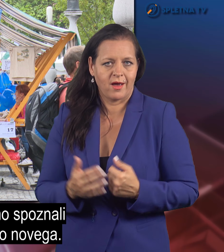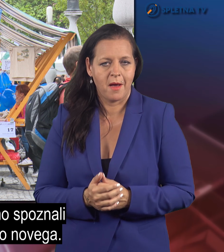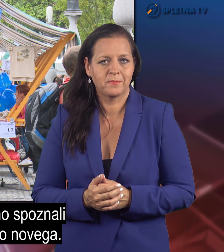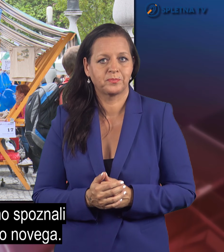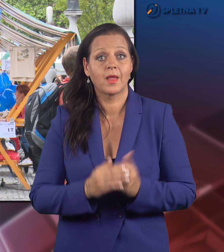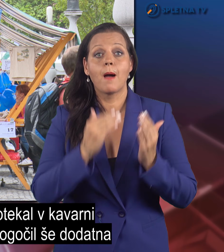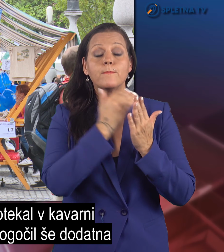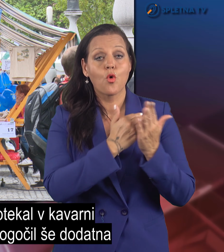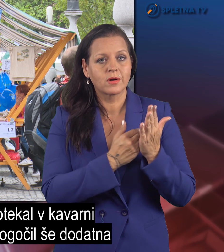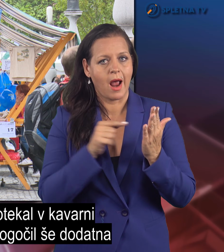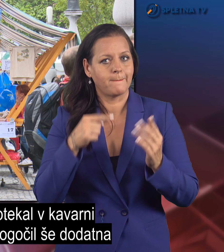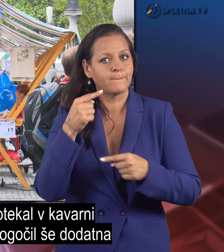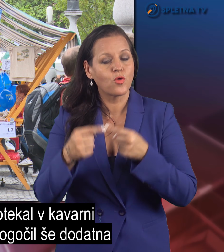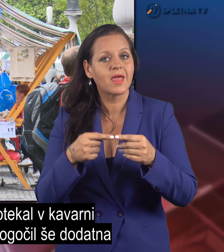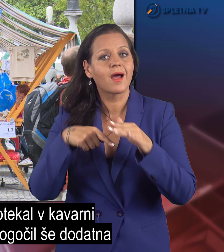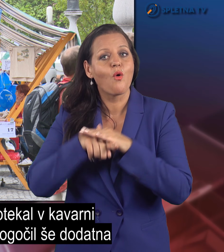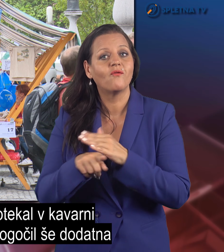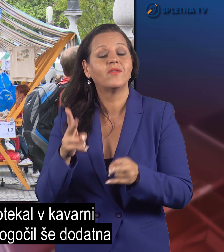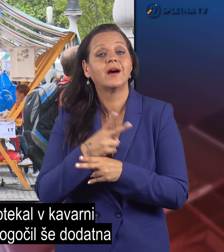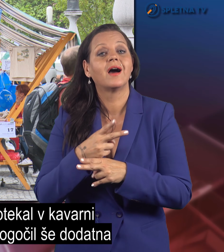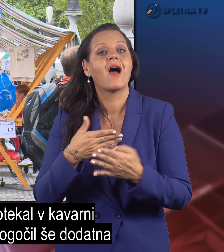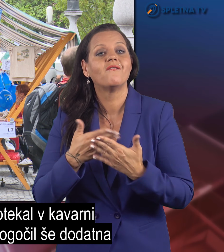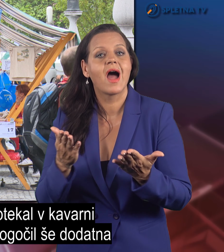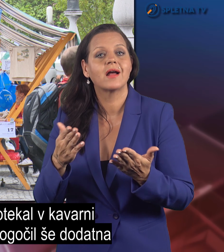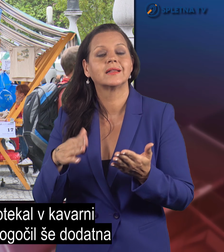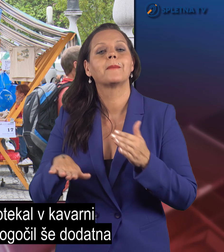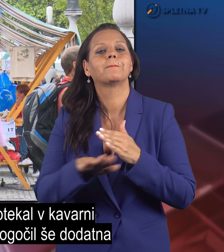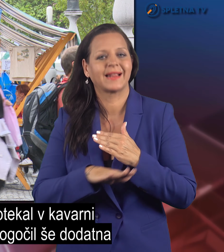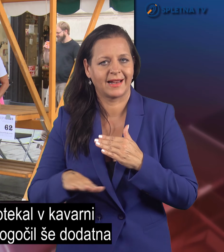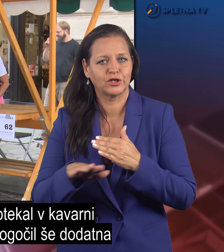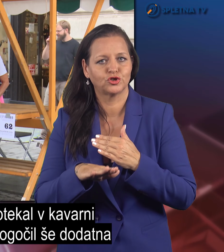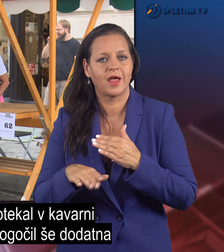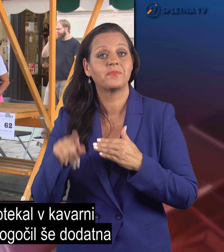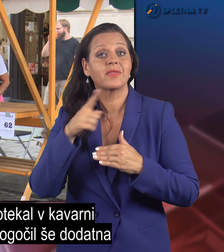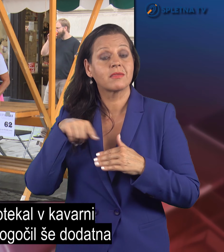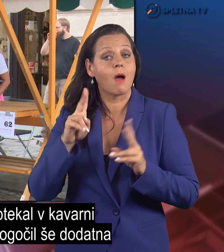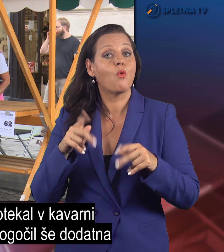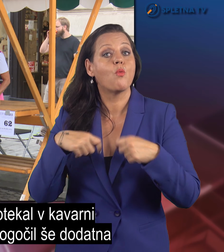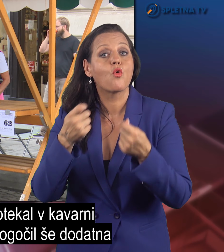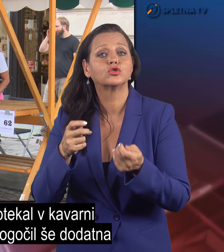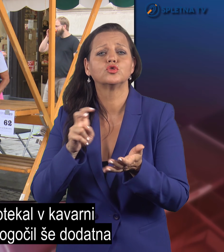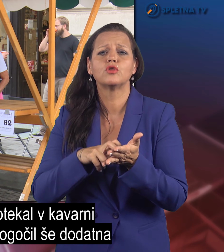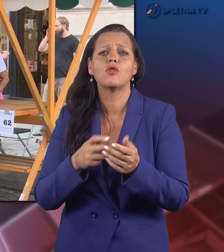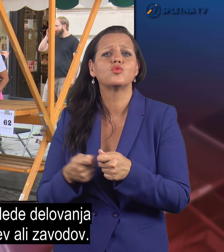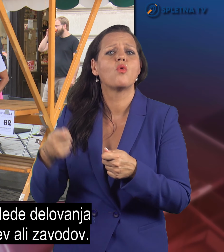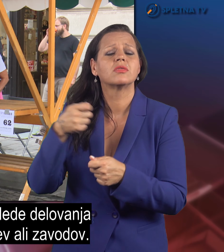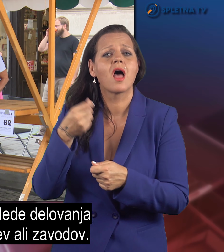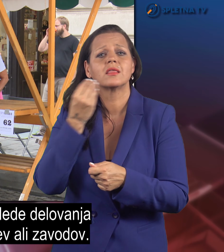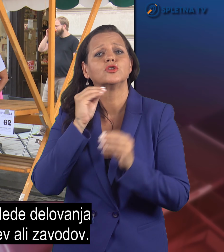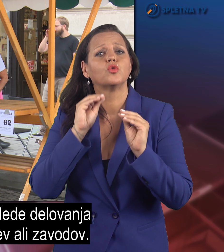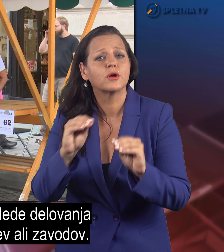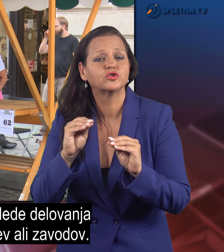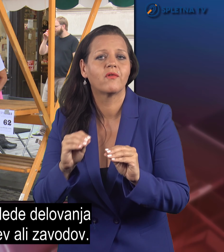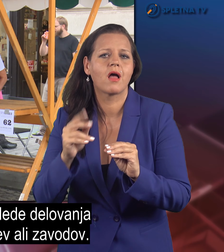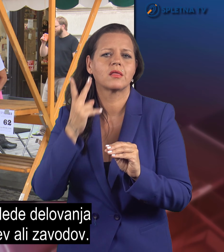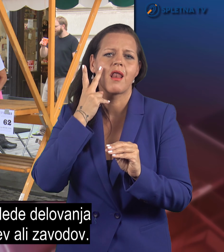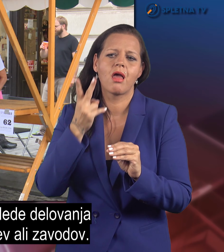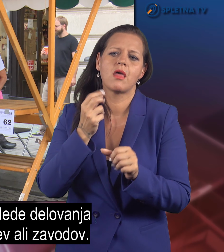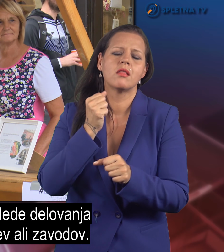novega. Program, ki je potekal v kavarni Pritličje, nam je omogočil še dodatna izobraževanja